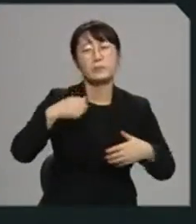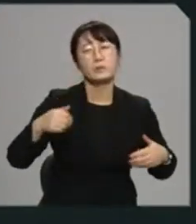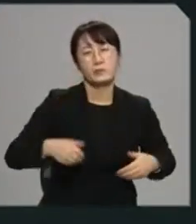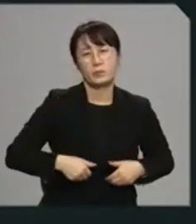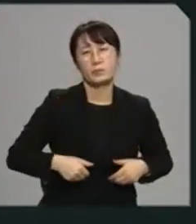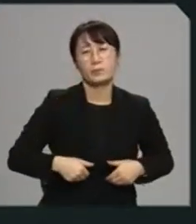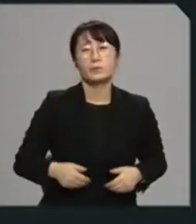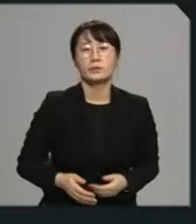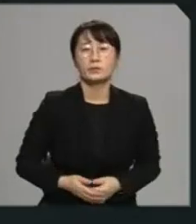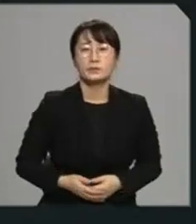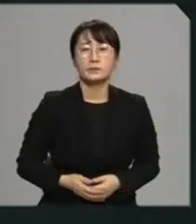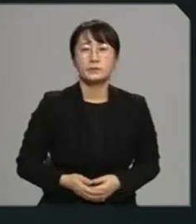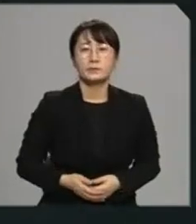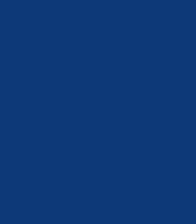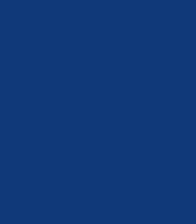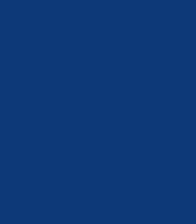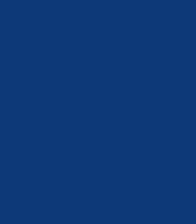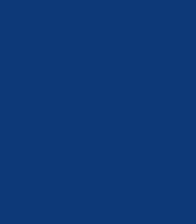뉴스 신주현입니다